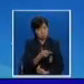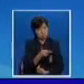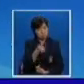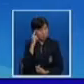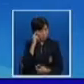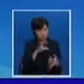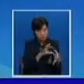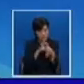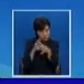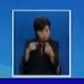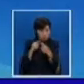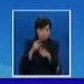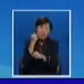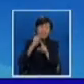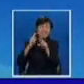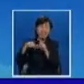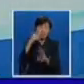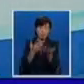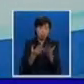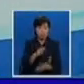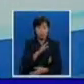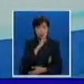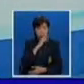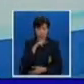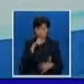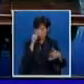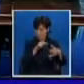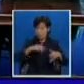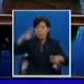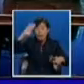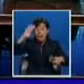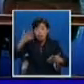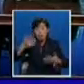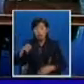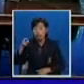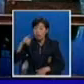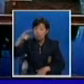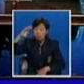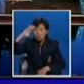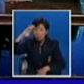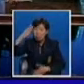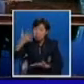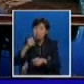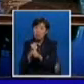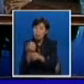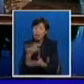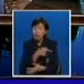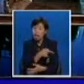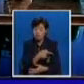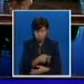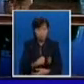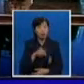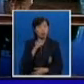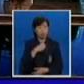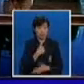กับกระบวนการต่างๆเนี่ยนะคะถ้าเกิดเป็นทหารกองทัพทำยังไงได้คะ ในเรื่องนี้ผมขอเรียนนะครับว่าเป็น2 ส่วนกันแล้วกันครับ